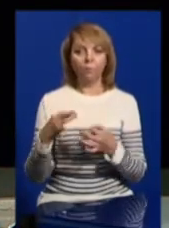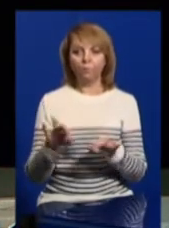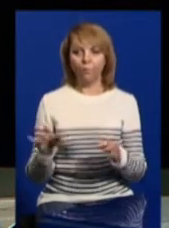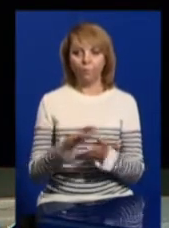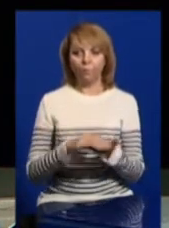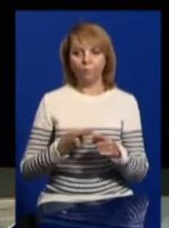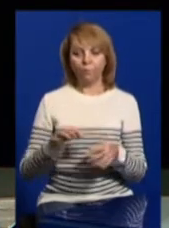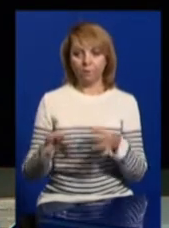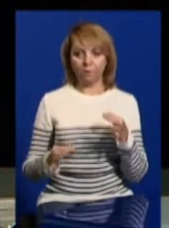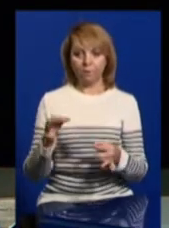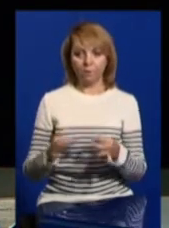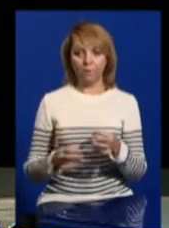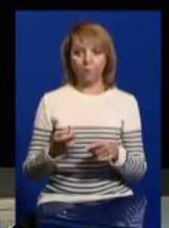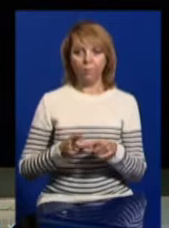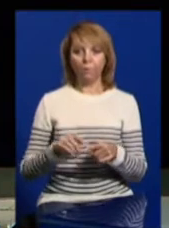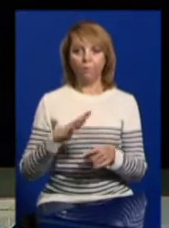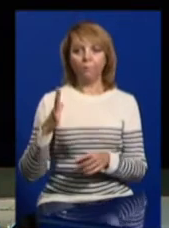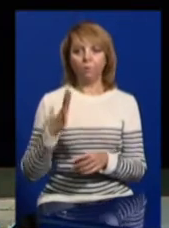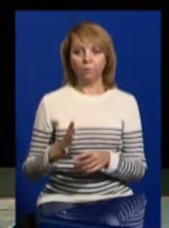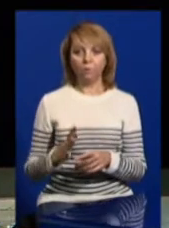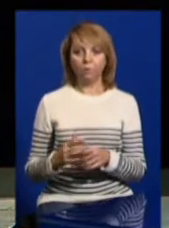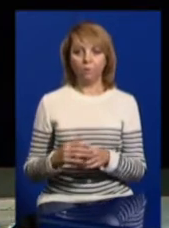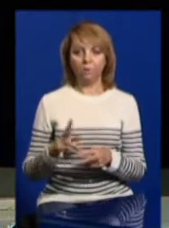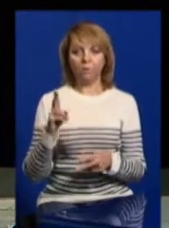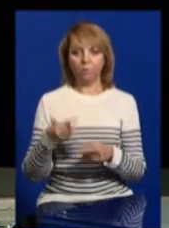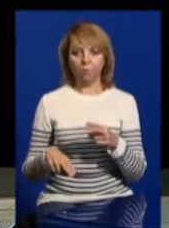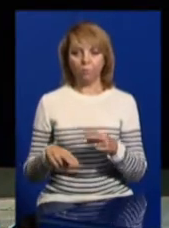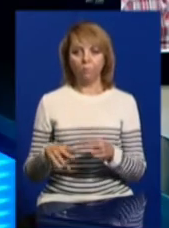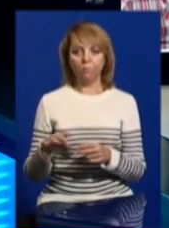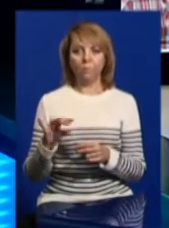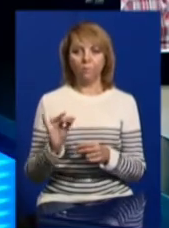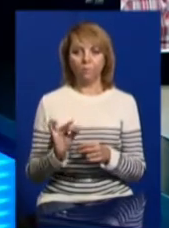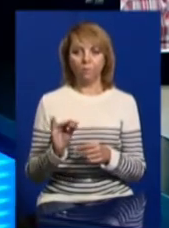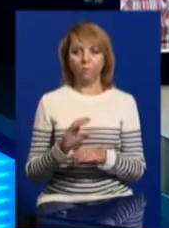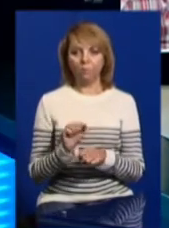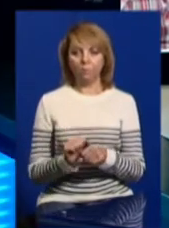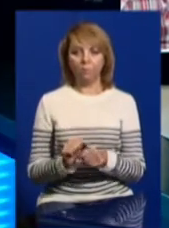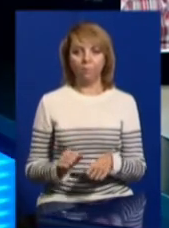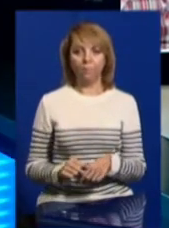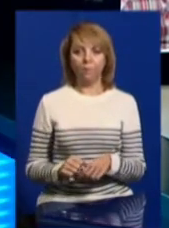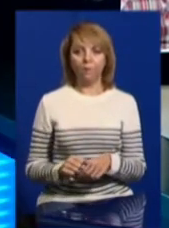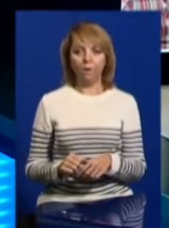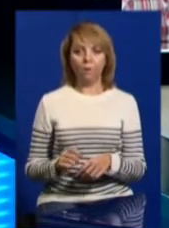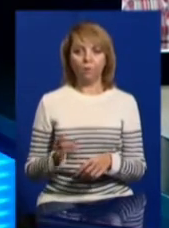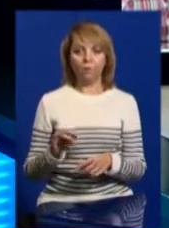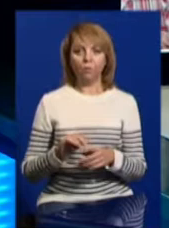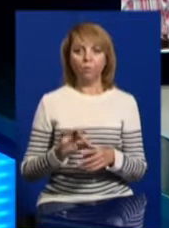це засідання. Тому ми були змушені завершити його і відкласти. Щодо